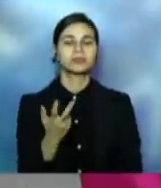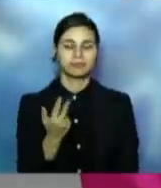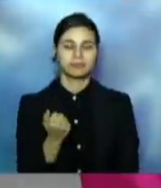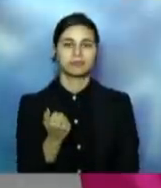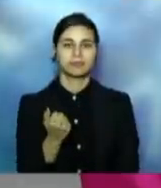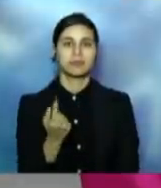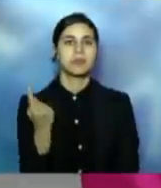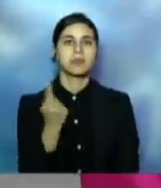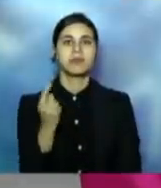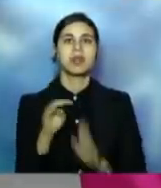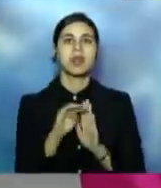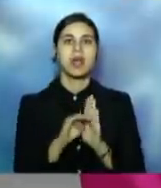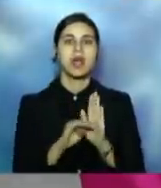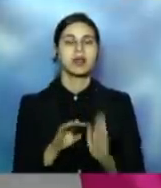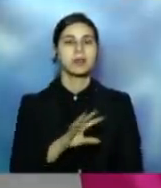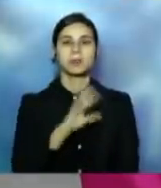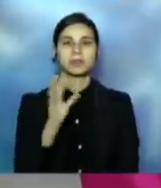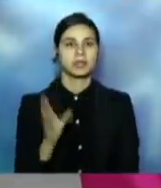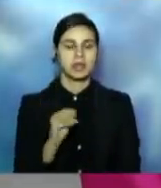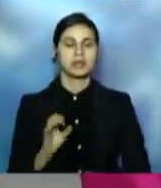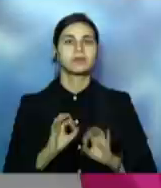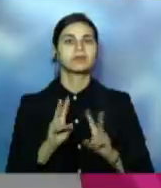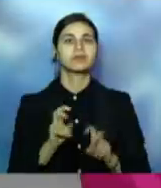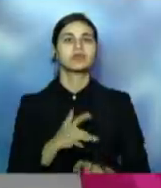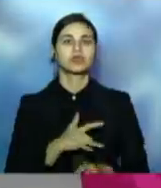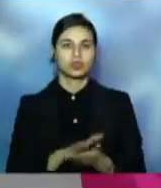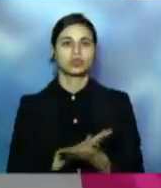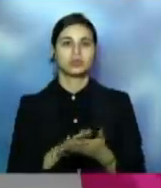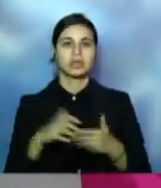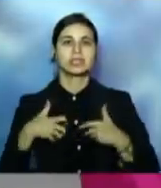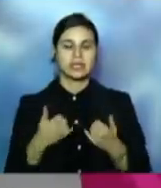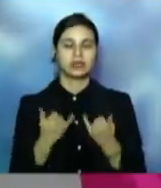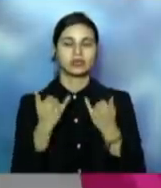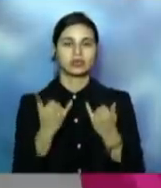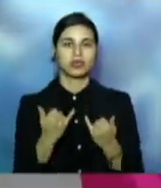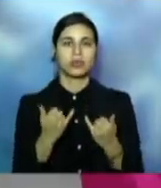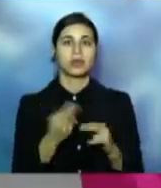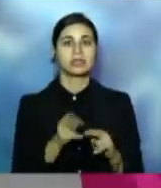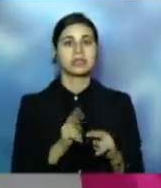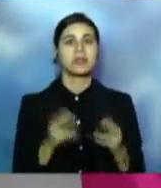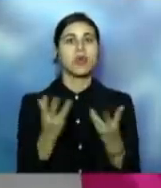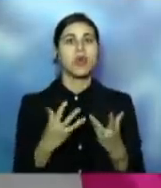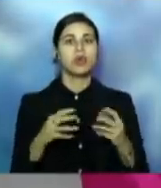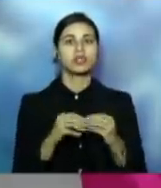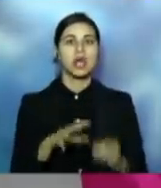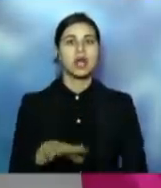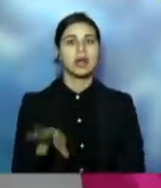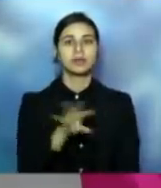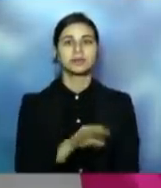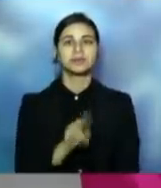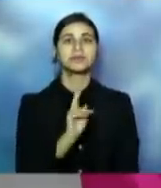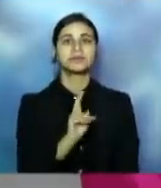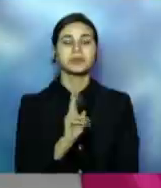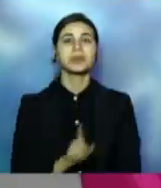რასაკვირველია, პირველი არხი მთლიანად გამოხატავს გულწრფელ თანაგრძნობას იმ ოჯახების მიმართ,